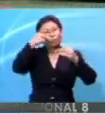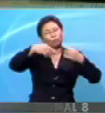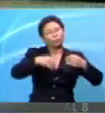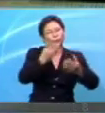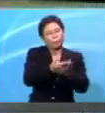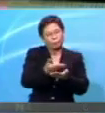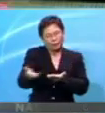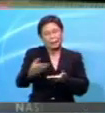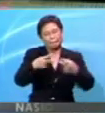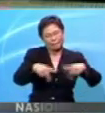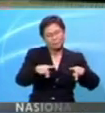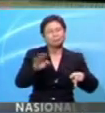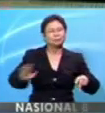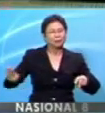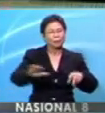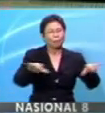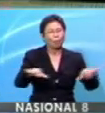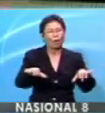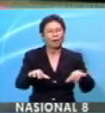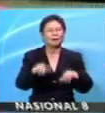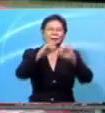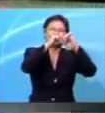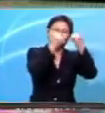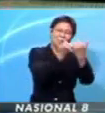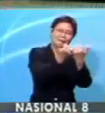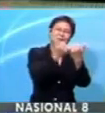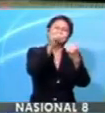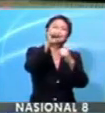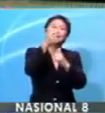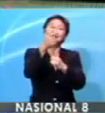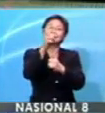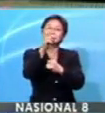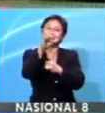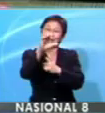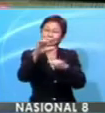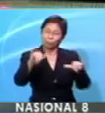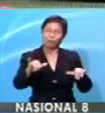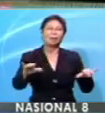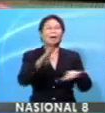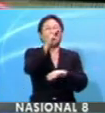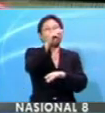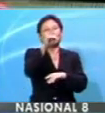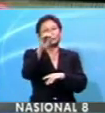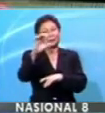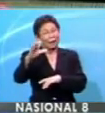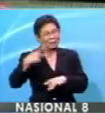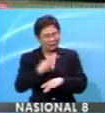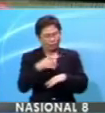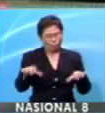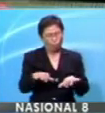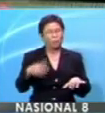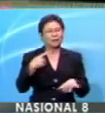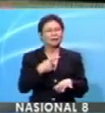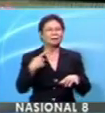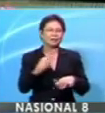pembelian pasaran mereka dibuat di agensi-agensi yang berkenaan umpamanya MD kita buat our own piting